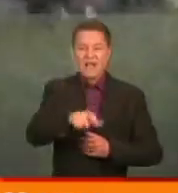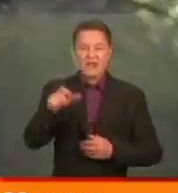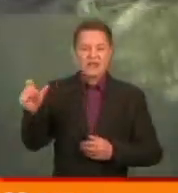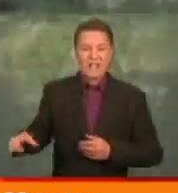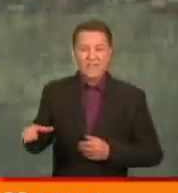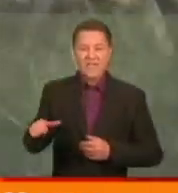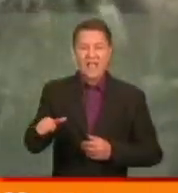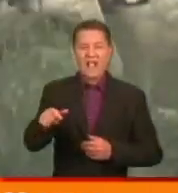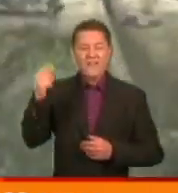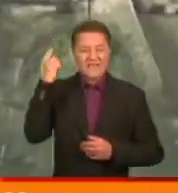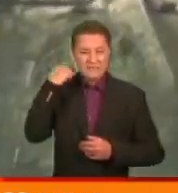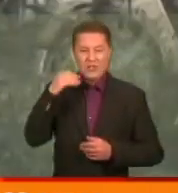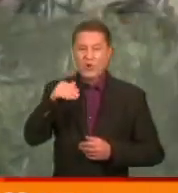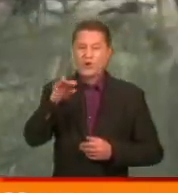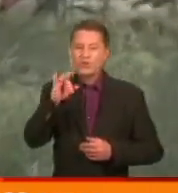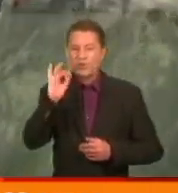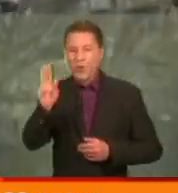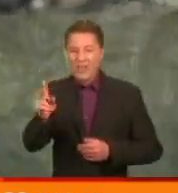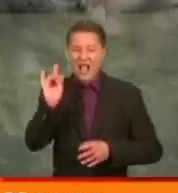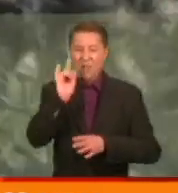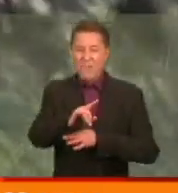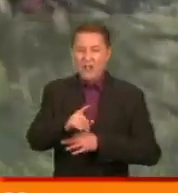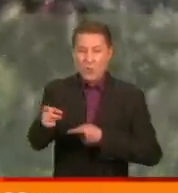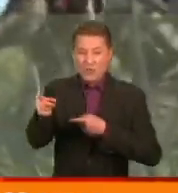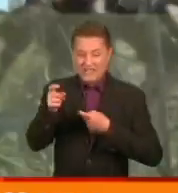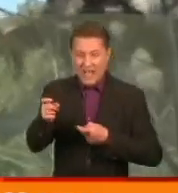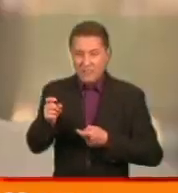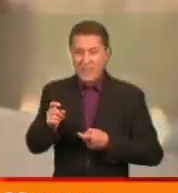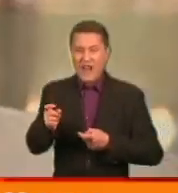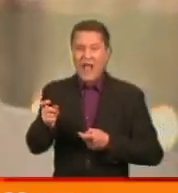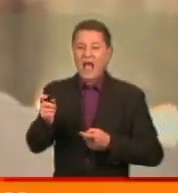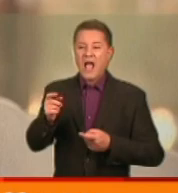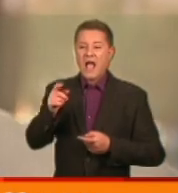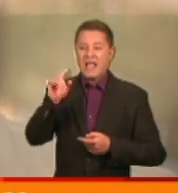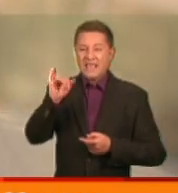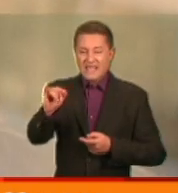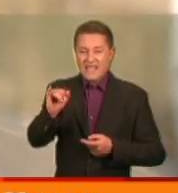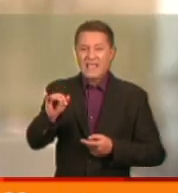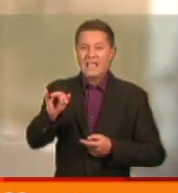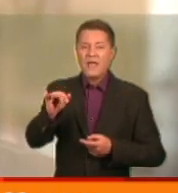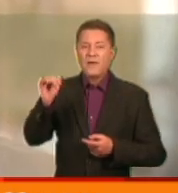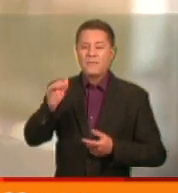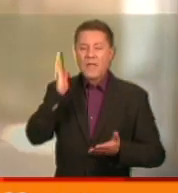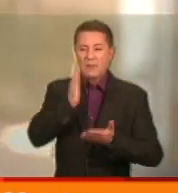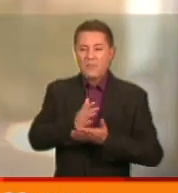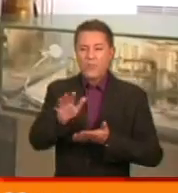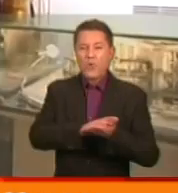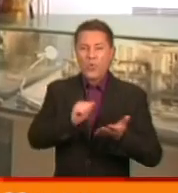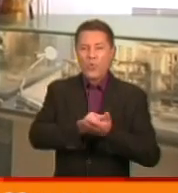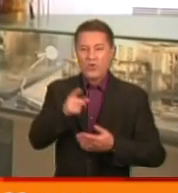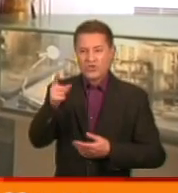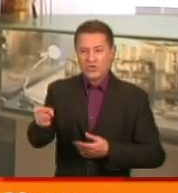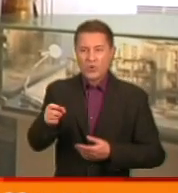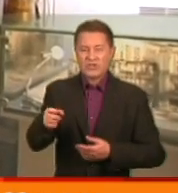То Жорик обманул снайпера, зайшов йому в спину і вже напрямую, як в дуелі, уничтожив снайпера.